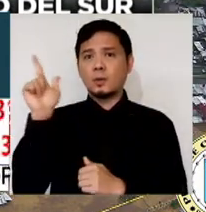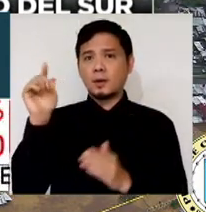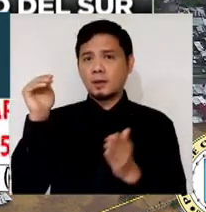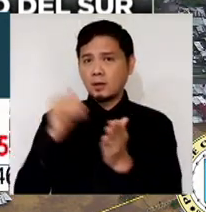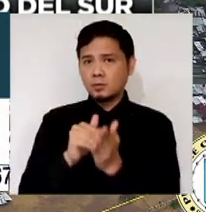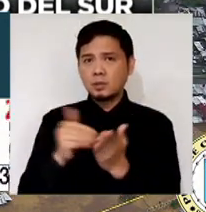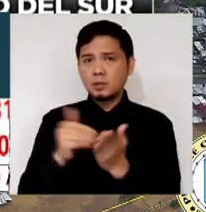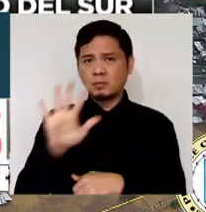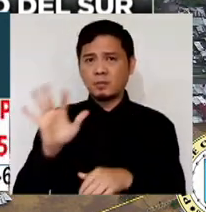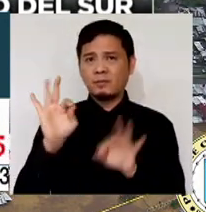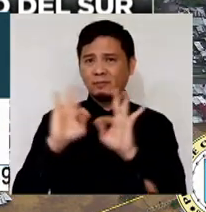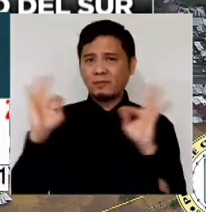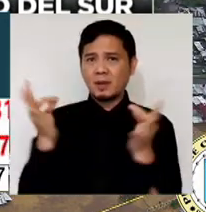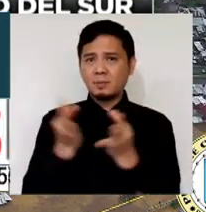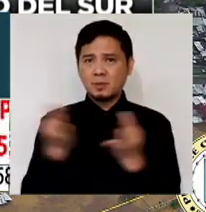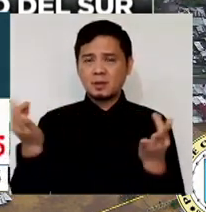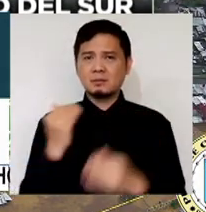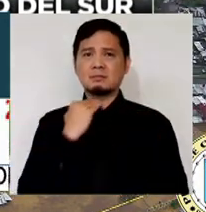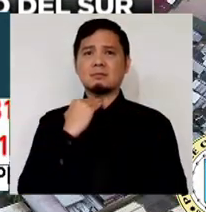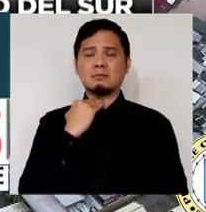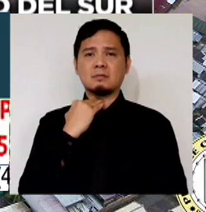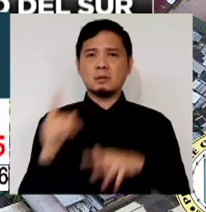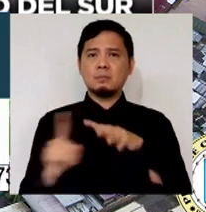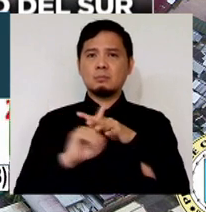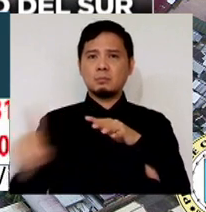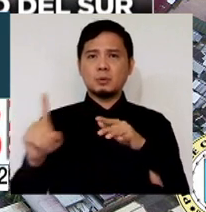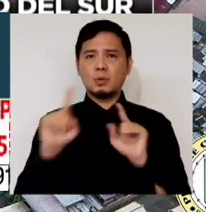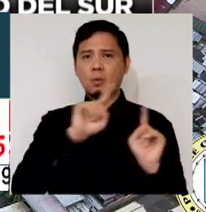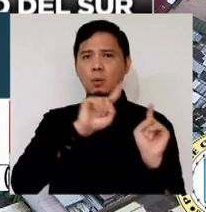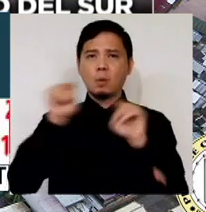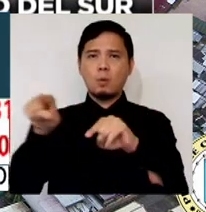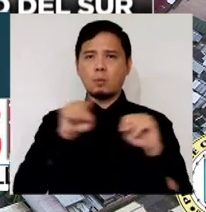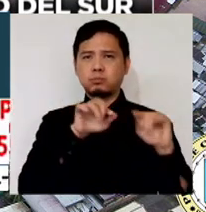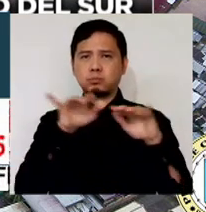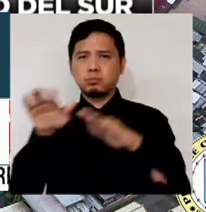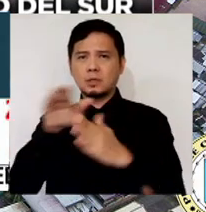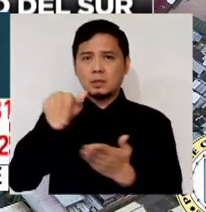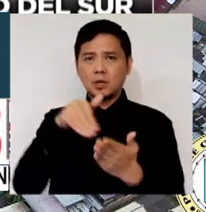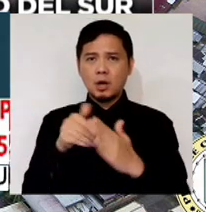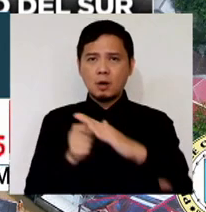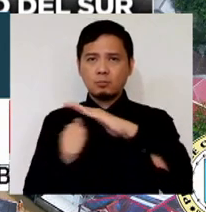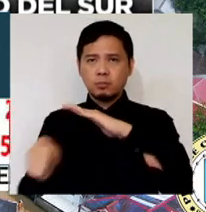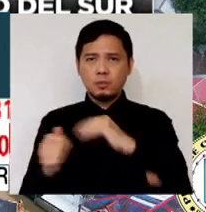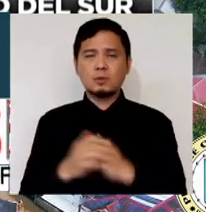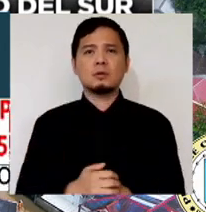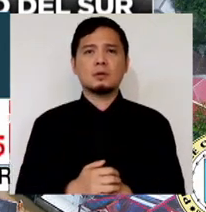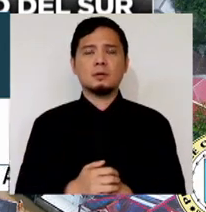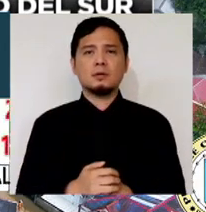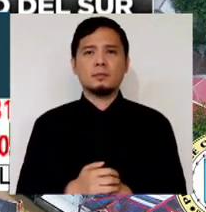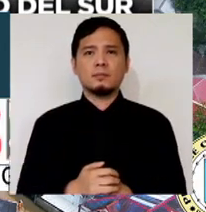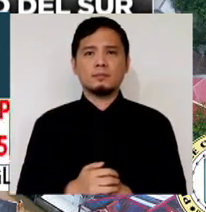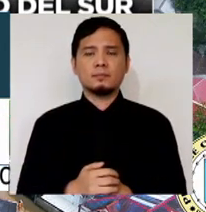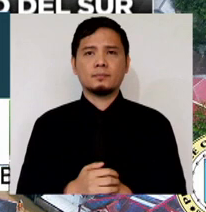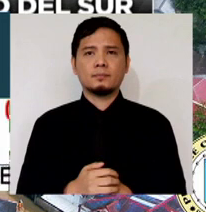20,946 families ang na-preempted evacuation namin sa 394 evacuation